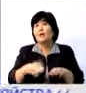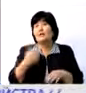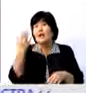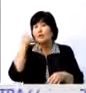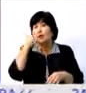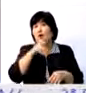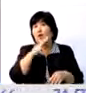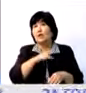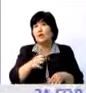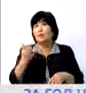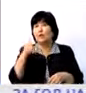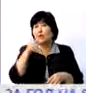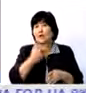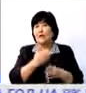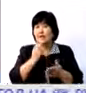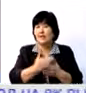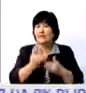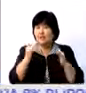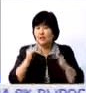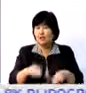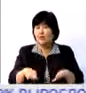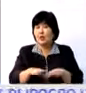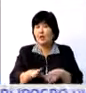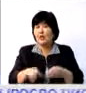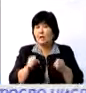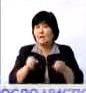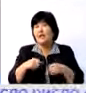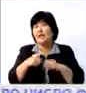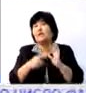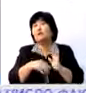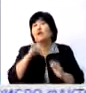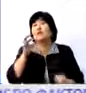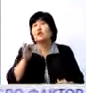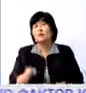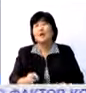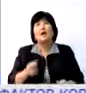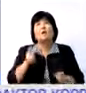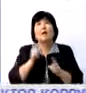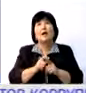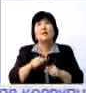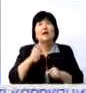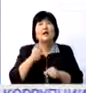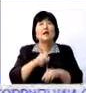аналогичным периодом прошлого года, есть снижение уровня преступности на 17%. По словам главного полицейского, с